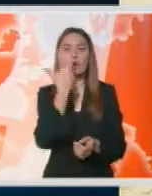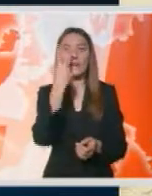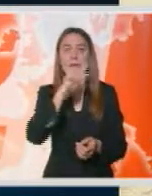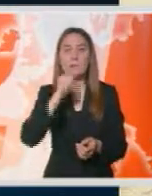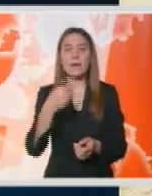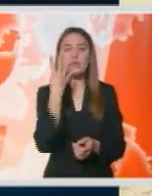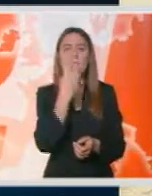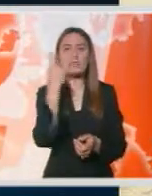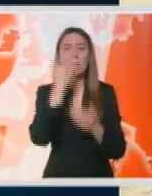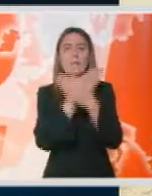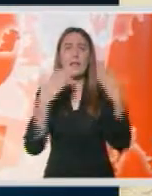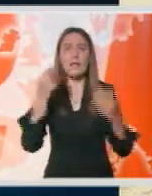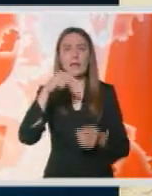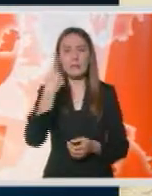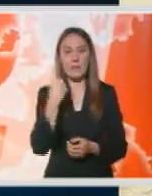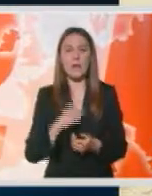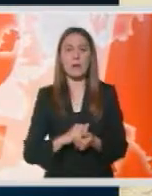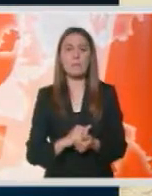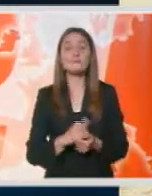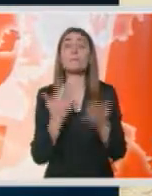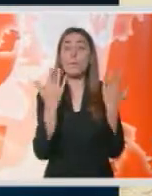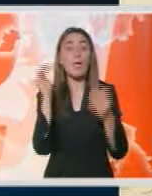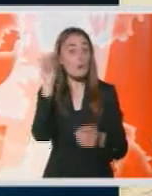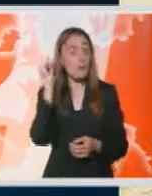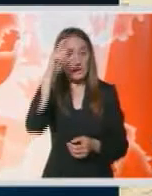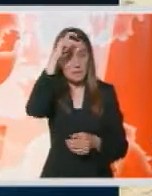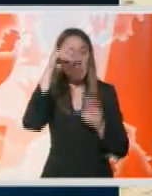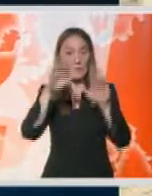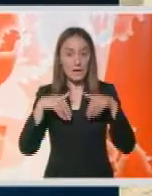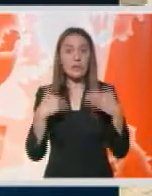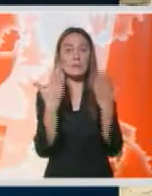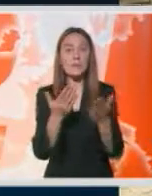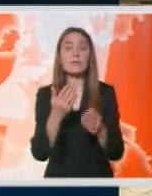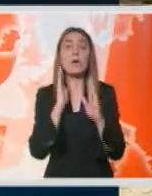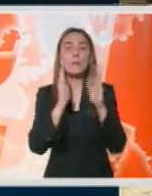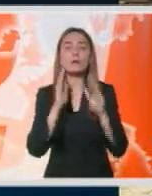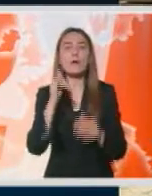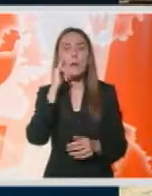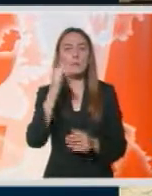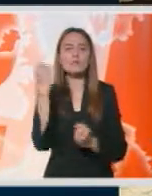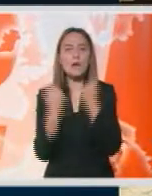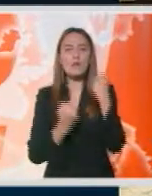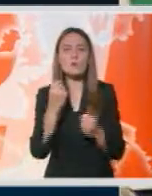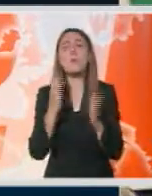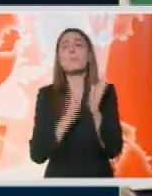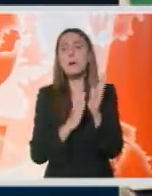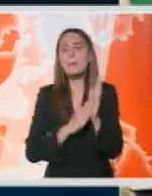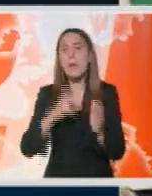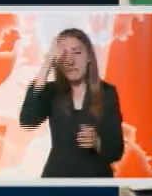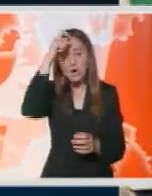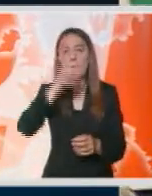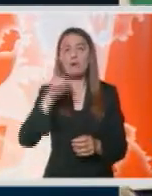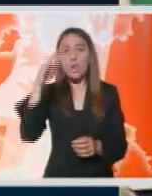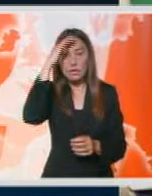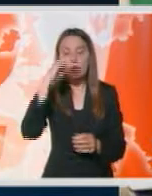3,4 milijarde dinara. Ukoliko vlada Srbije prihvati predlog, putarina za putnička vozila, na primjer od Beograda do